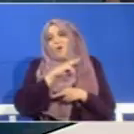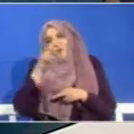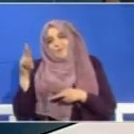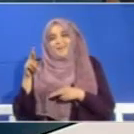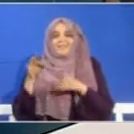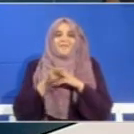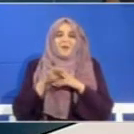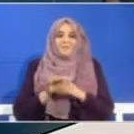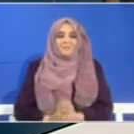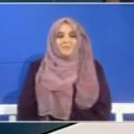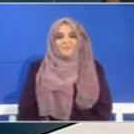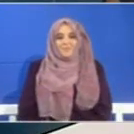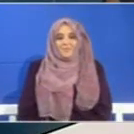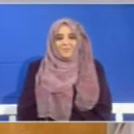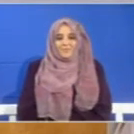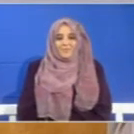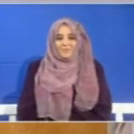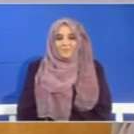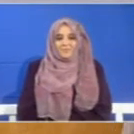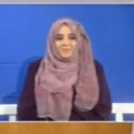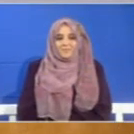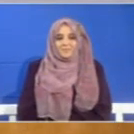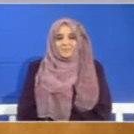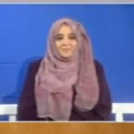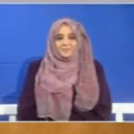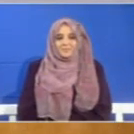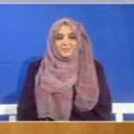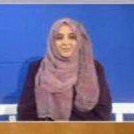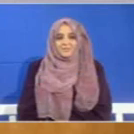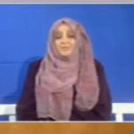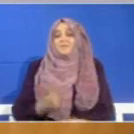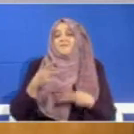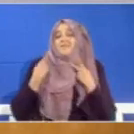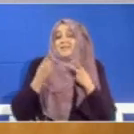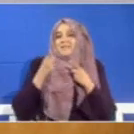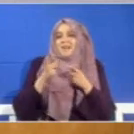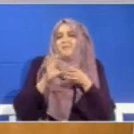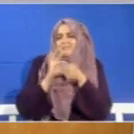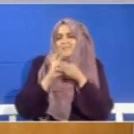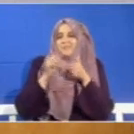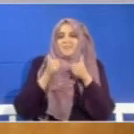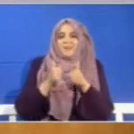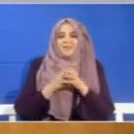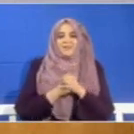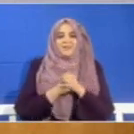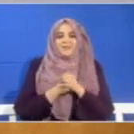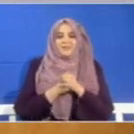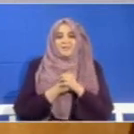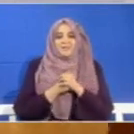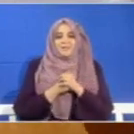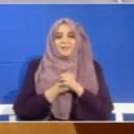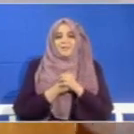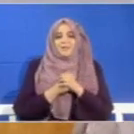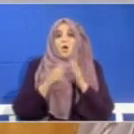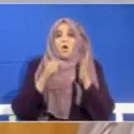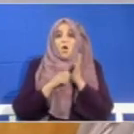يخرج ويعود إلى البيت، إلى بيته ومنزله، ليعيش ذلك الأنس، ذلك الود إلى آخره. فإذا معناها